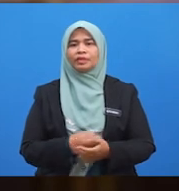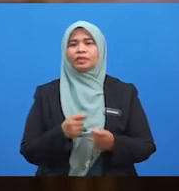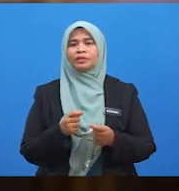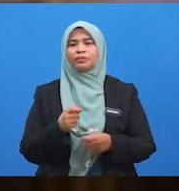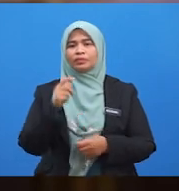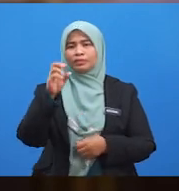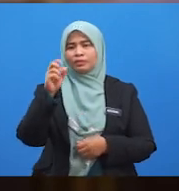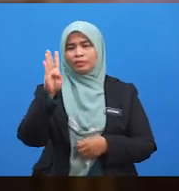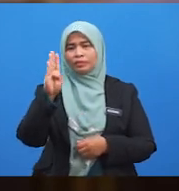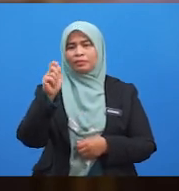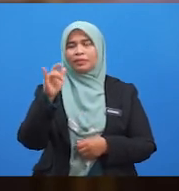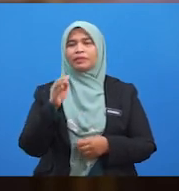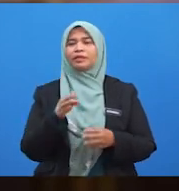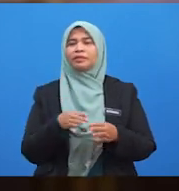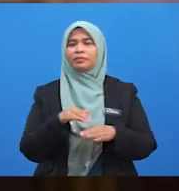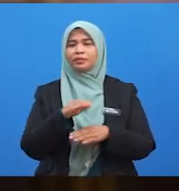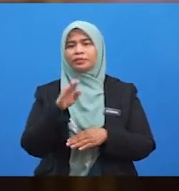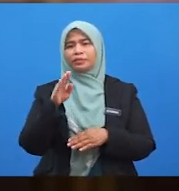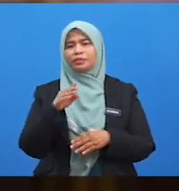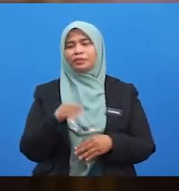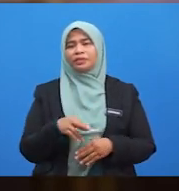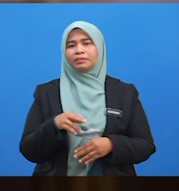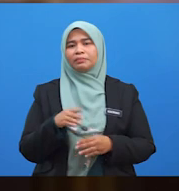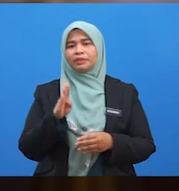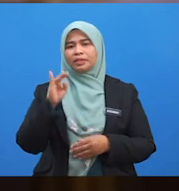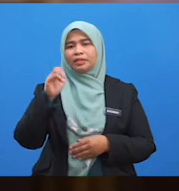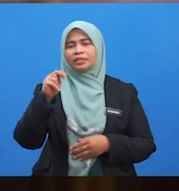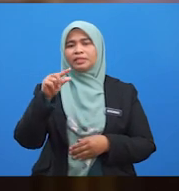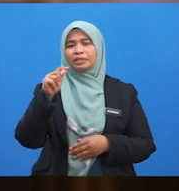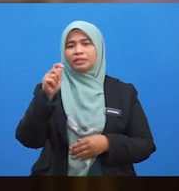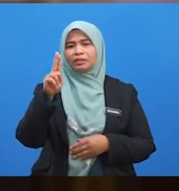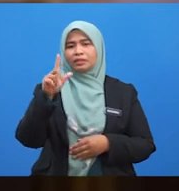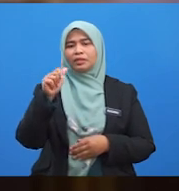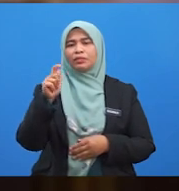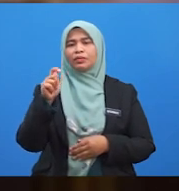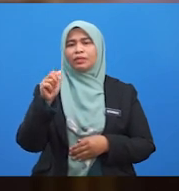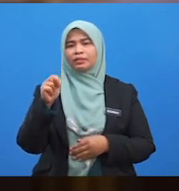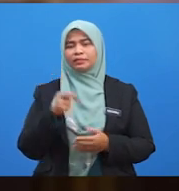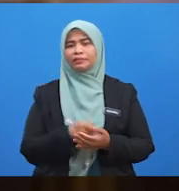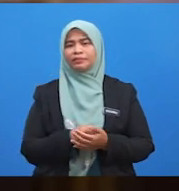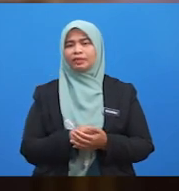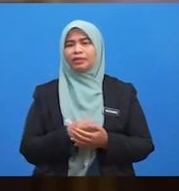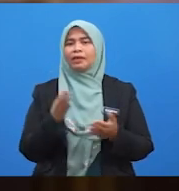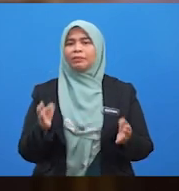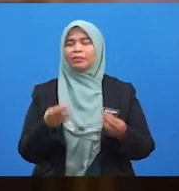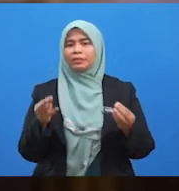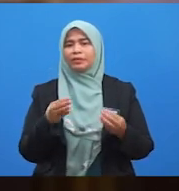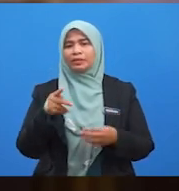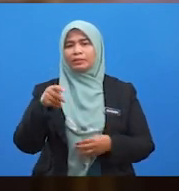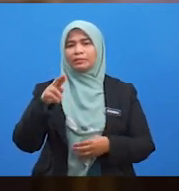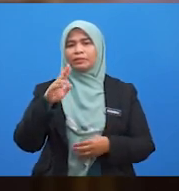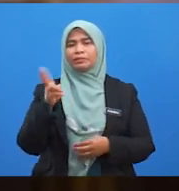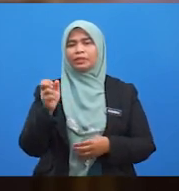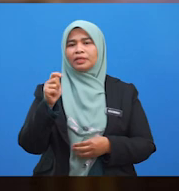Tekun Tok Batin Menganyam Rumbia Bikinsan Taulan Ketanjung Surat Pupuklah